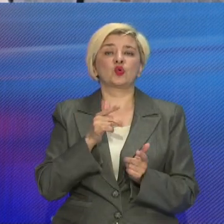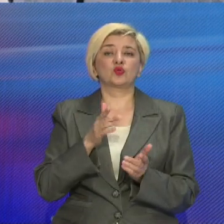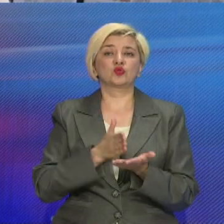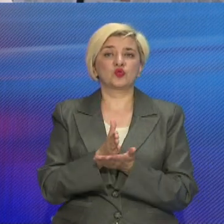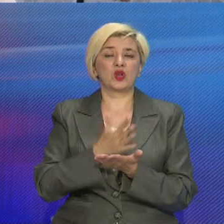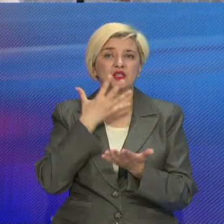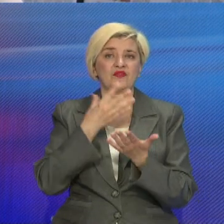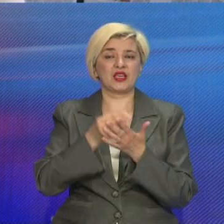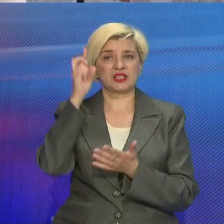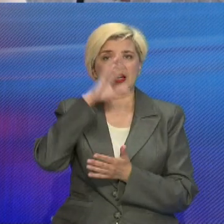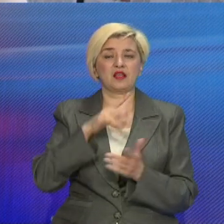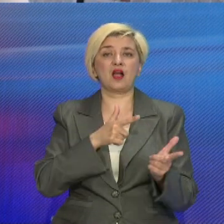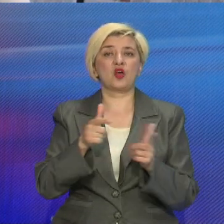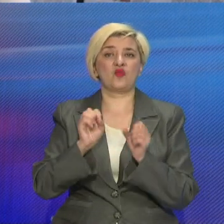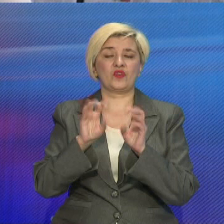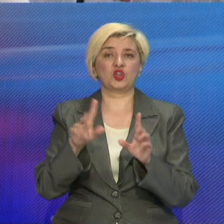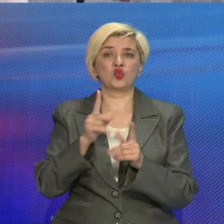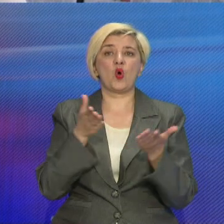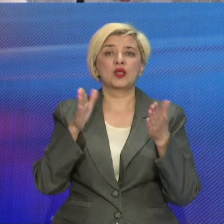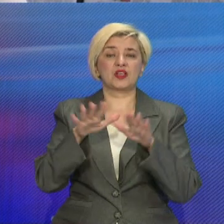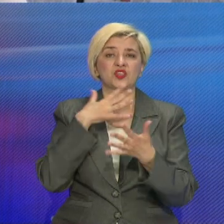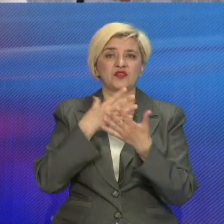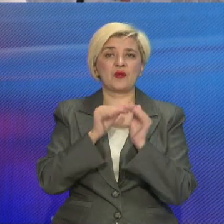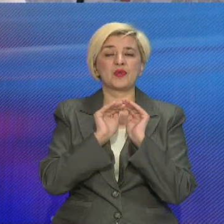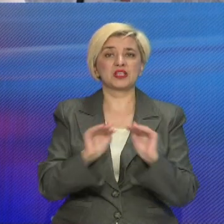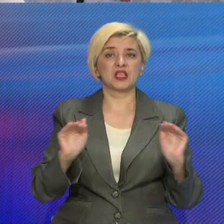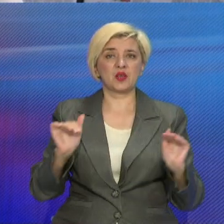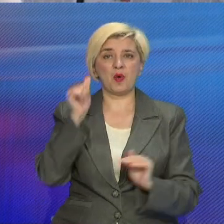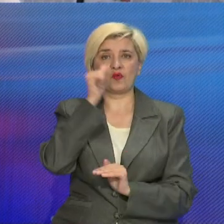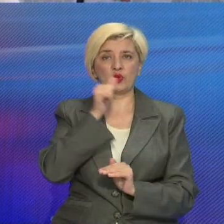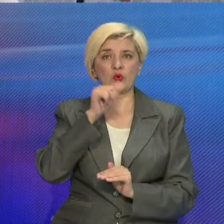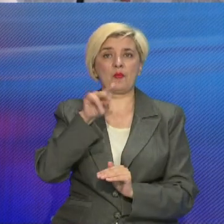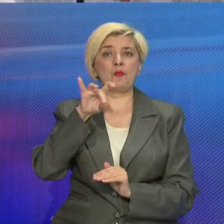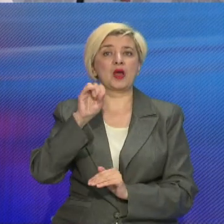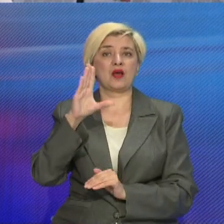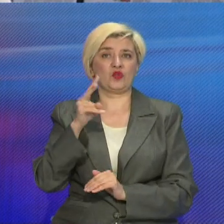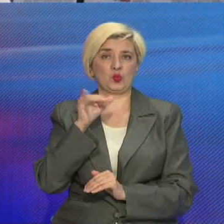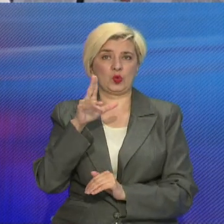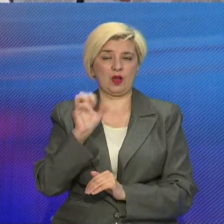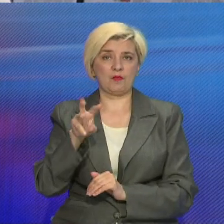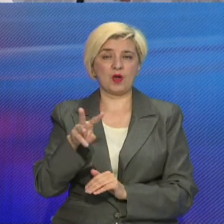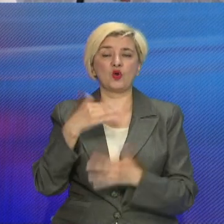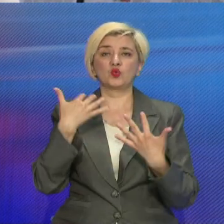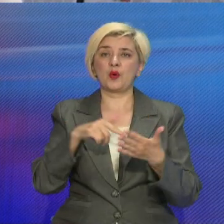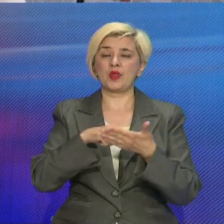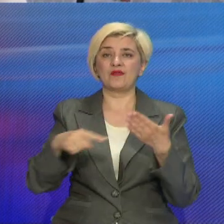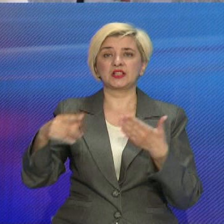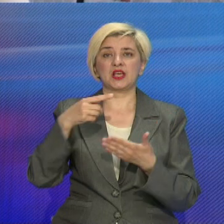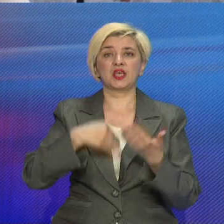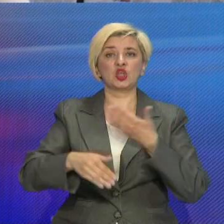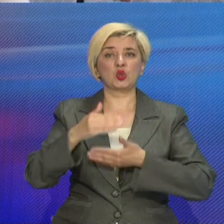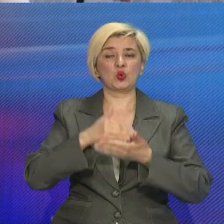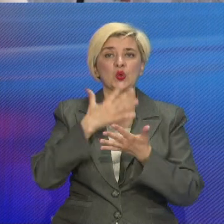своим детям, своим внукам и правнукам? Ведь уже подводя итоги своей взрослой жизни, ты будешь оглядываться